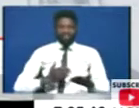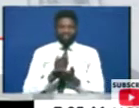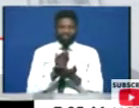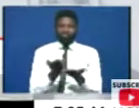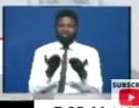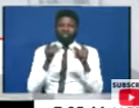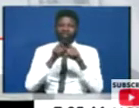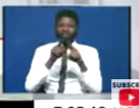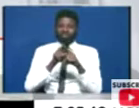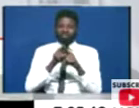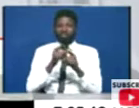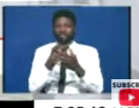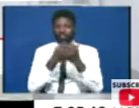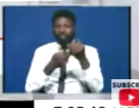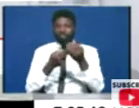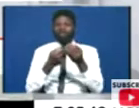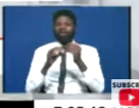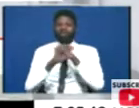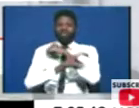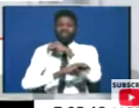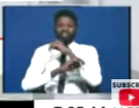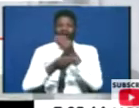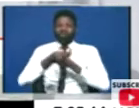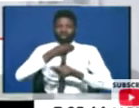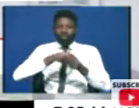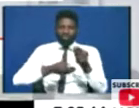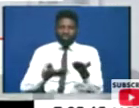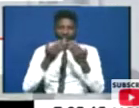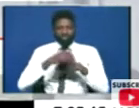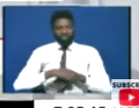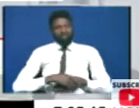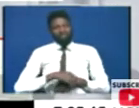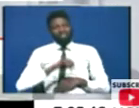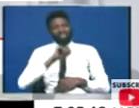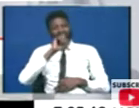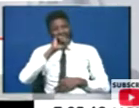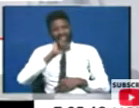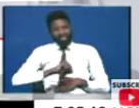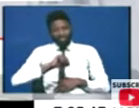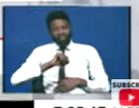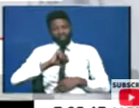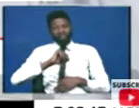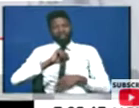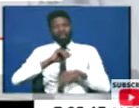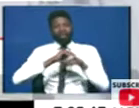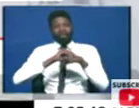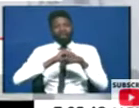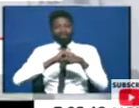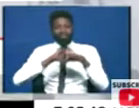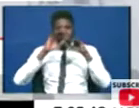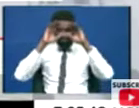zote mbili. Rais wa Afrika Kusini Cyril Ramaphosa alituma ujumbe wake wa kumpongeza rais mteule William